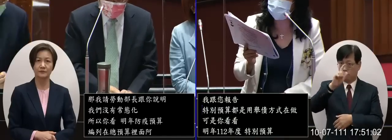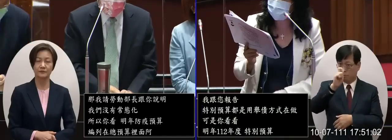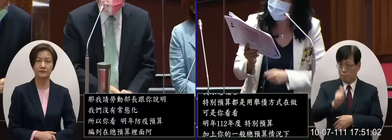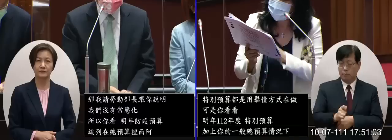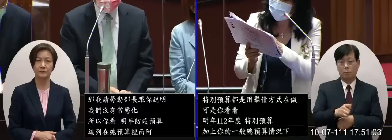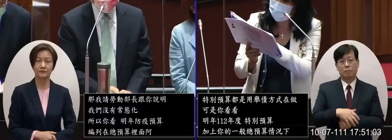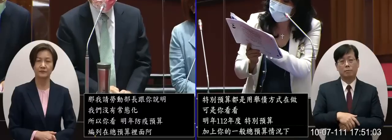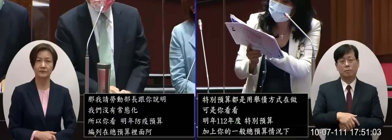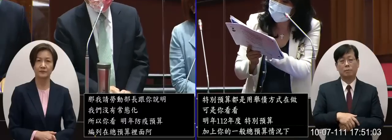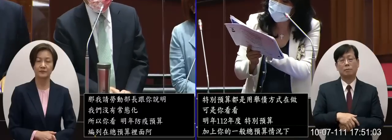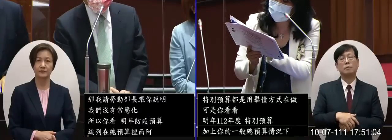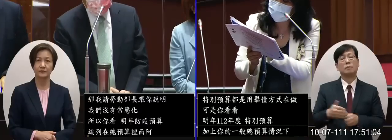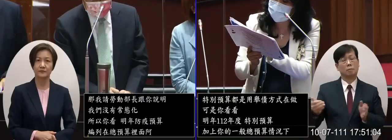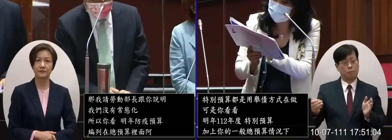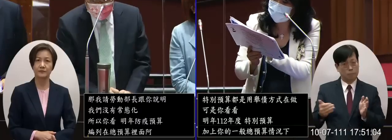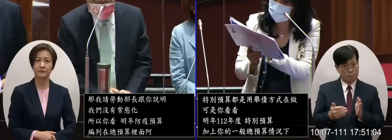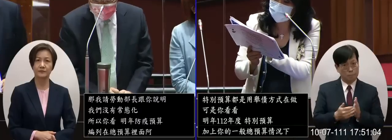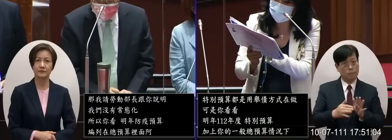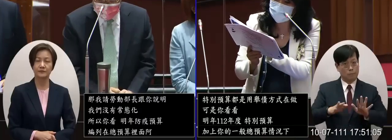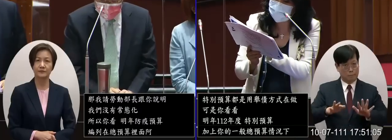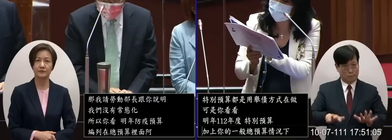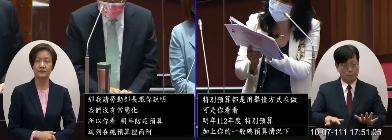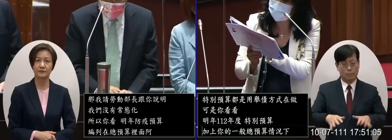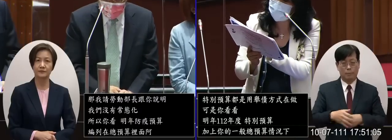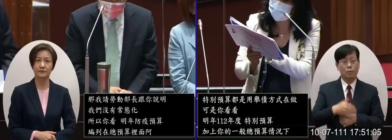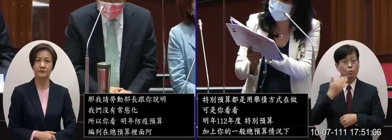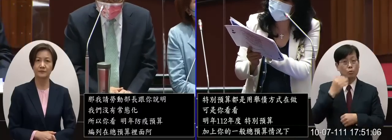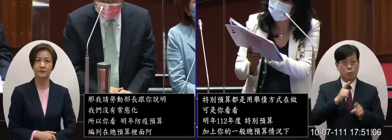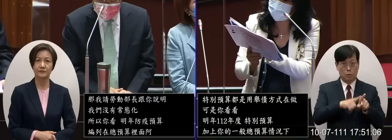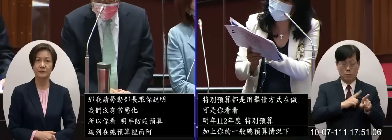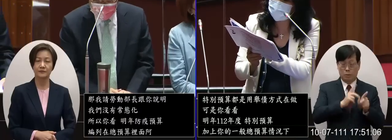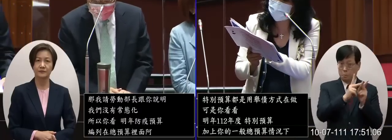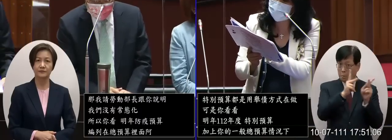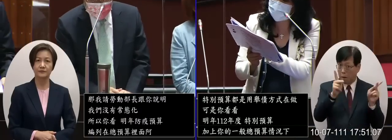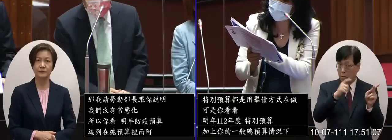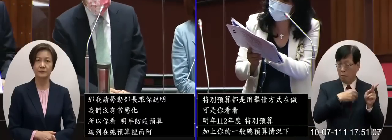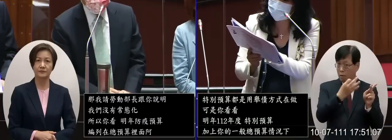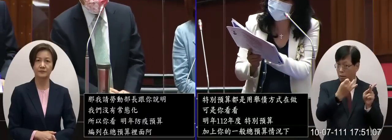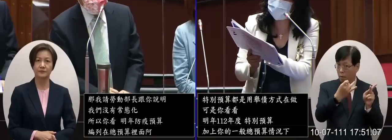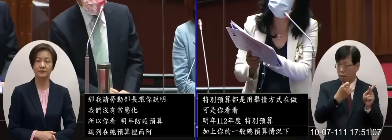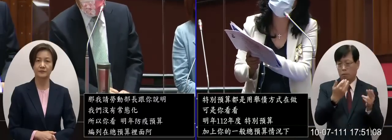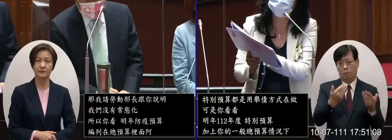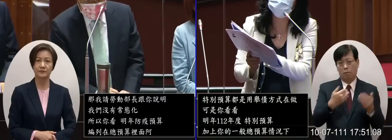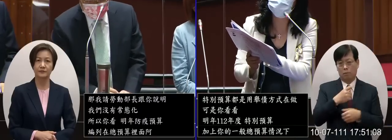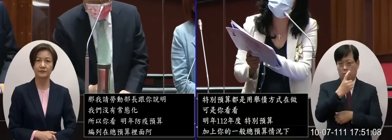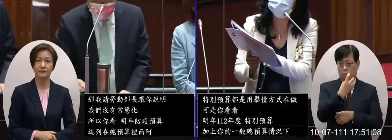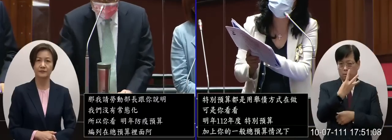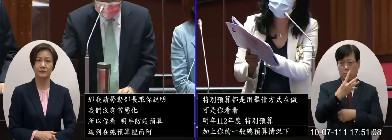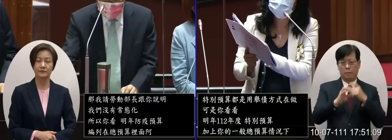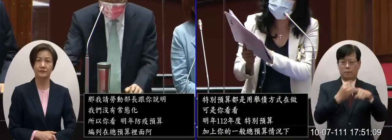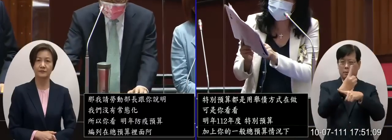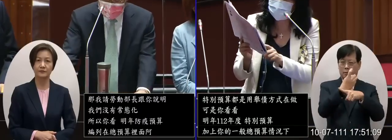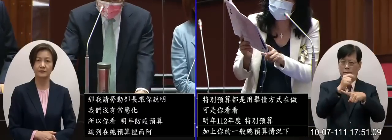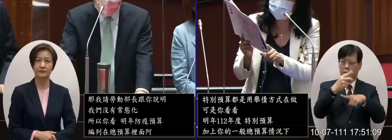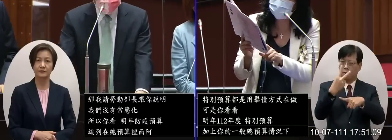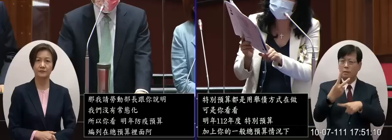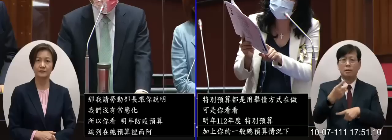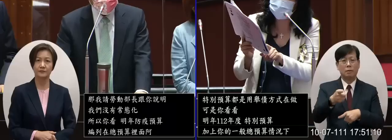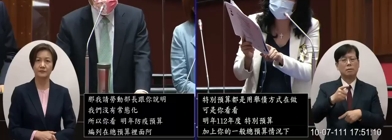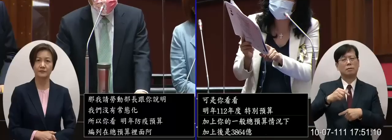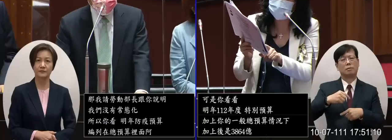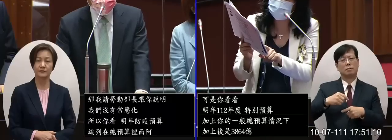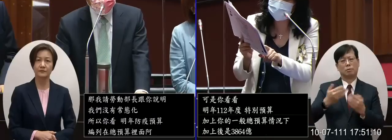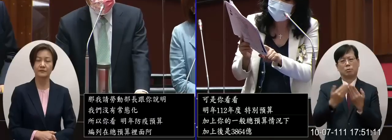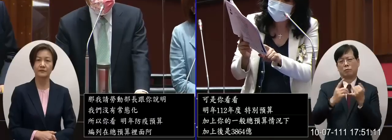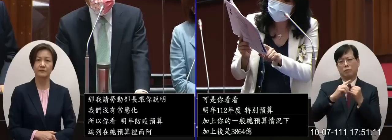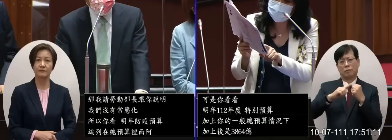3864亿，对不对？然后呢，你现在按照你的举债的部分呢，它已经高达13.2%。那院长你是法